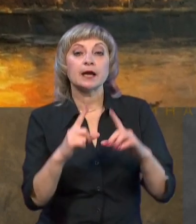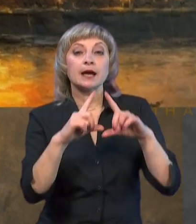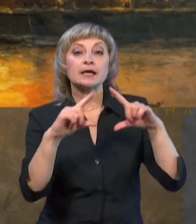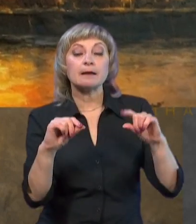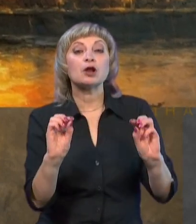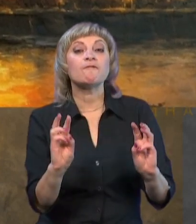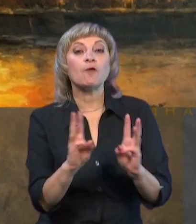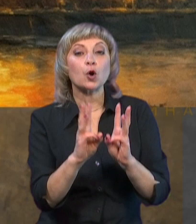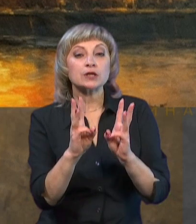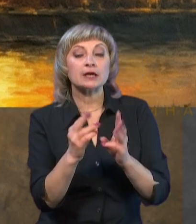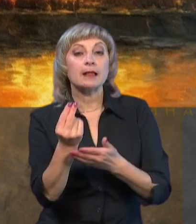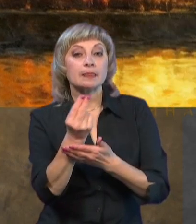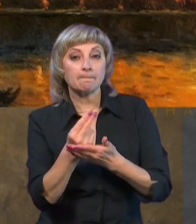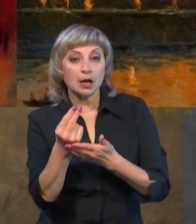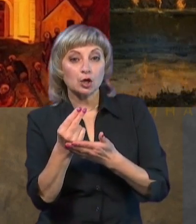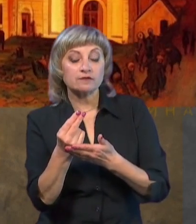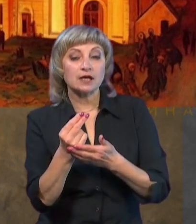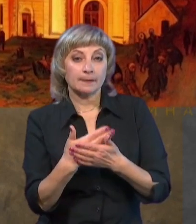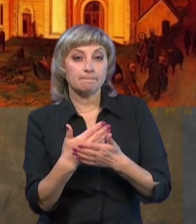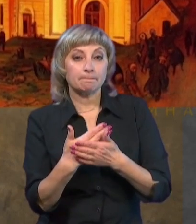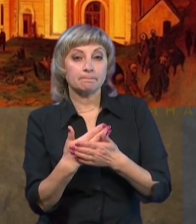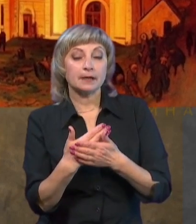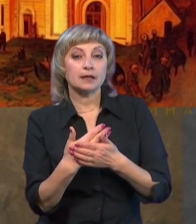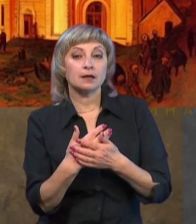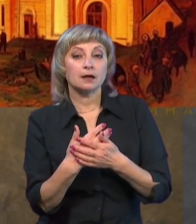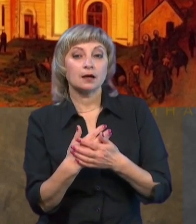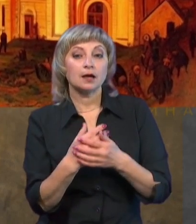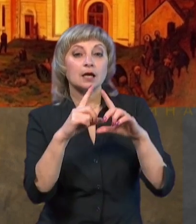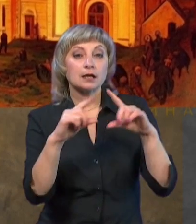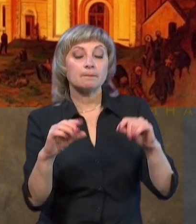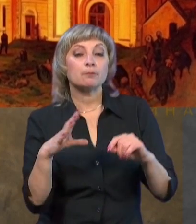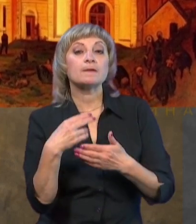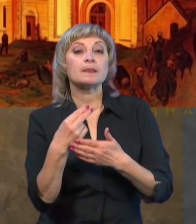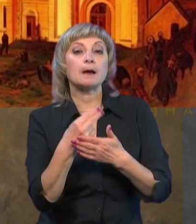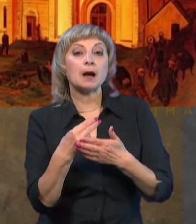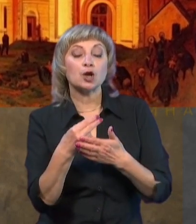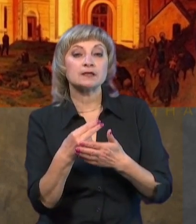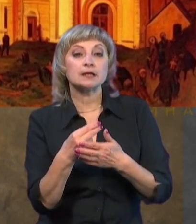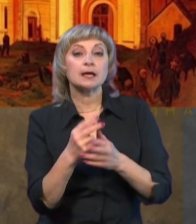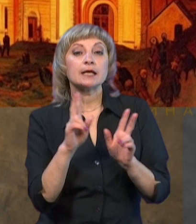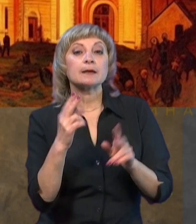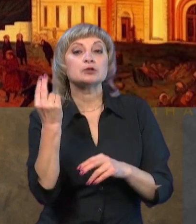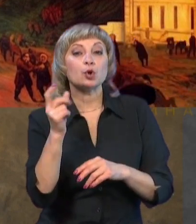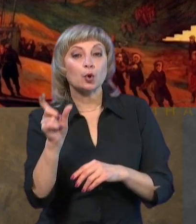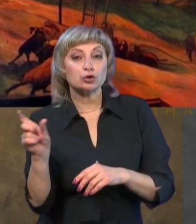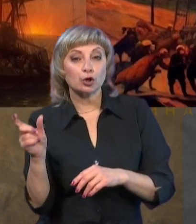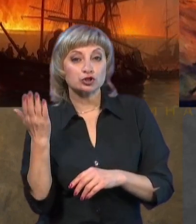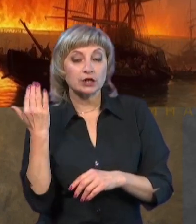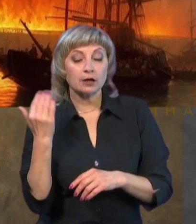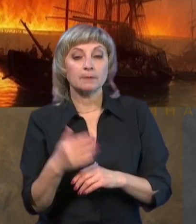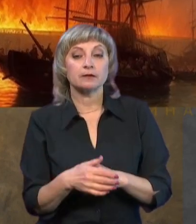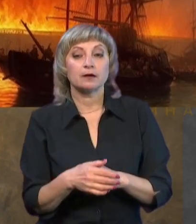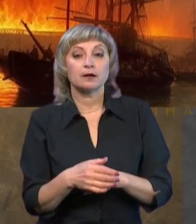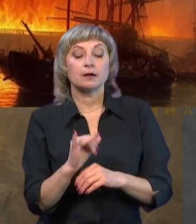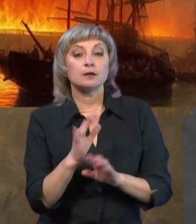вогні, намальований. Якби ви нібито він був би намальований якимись художниками, і